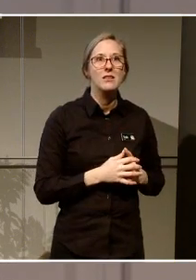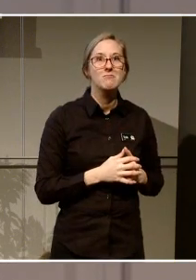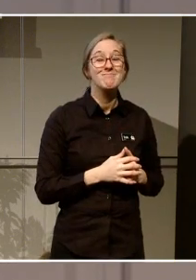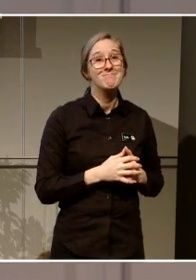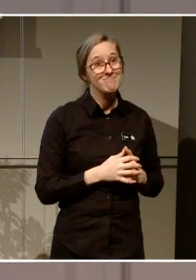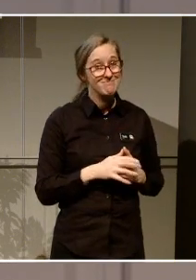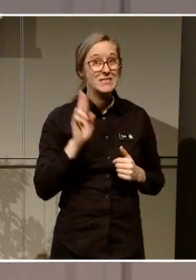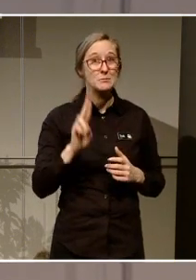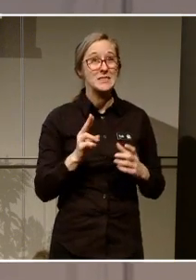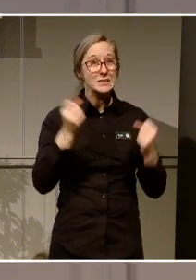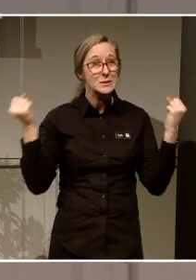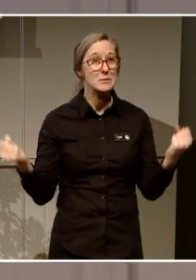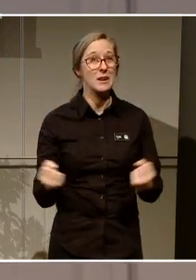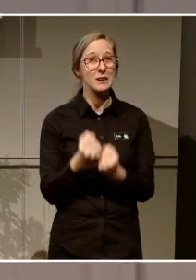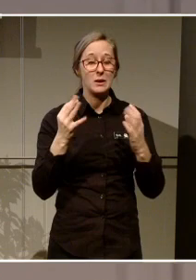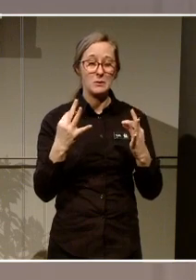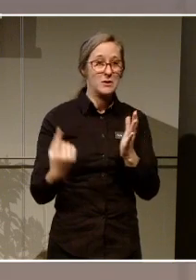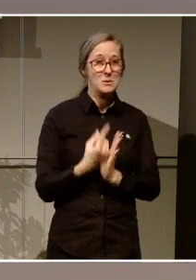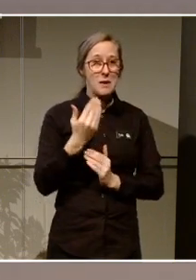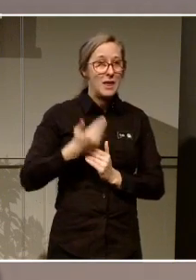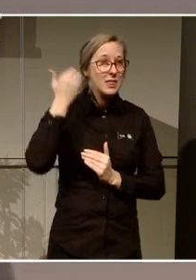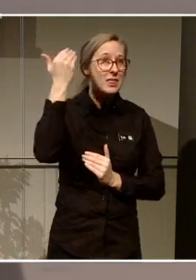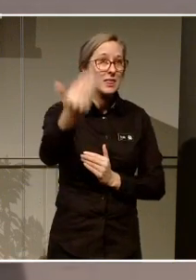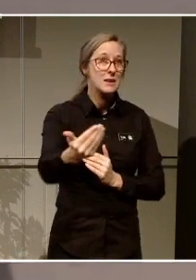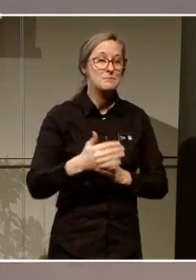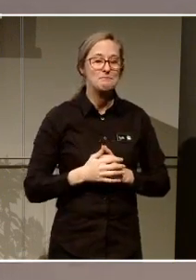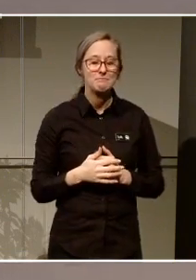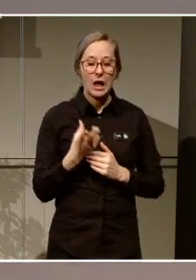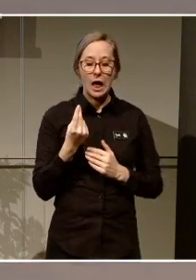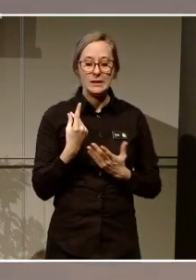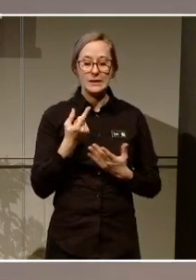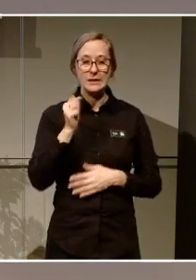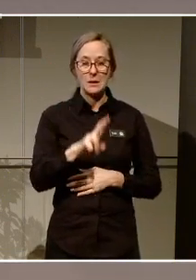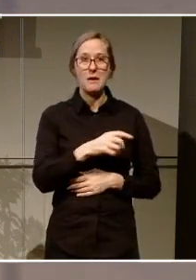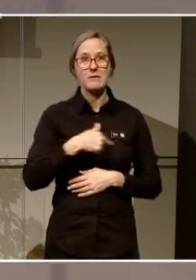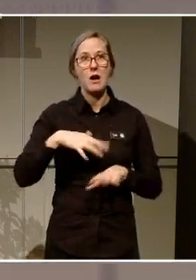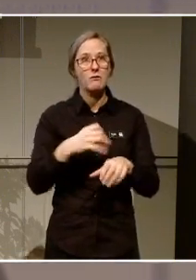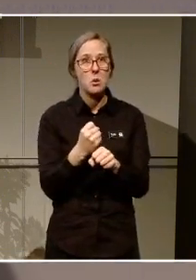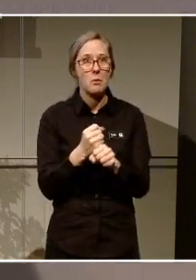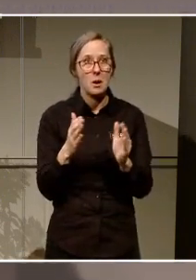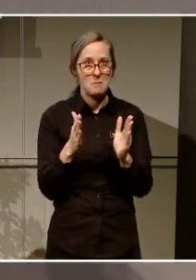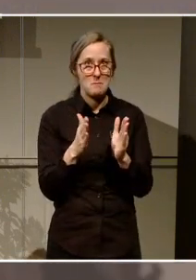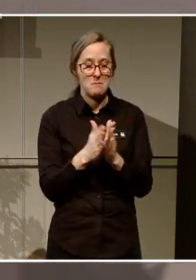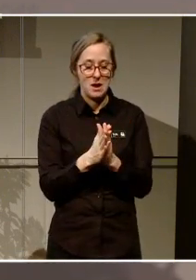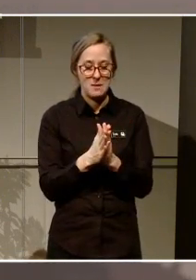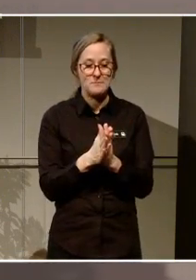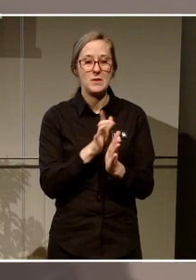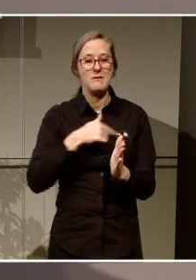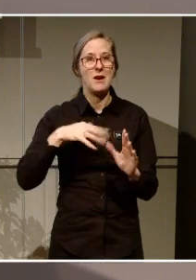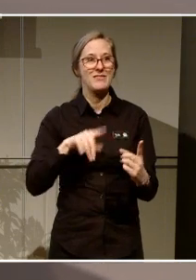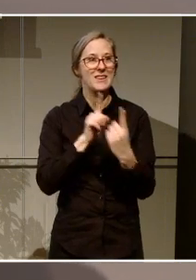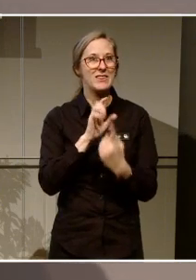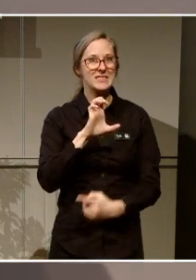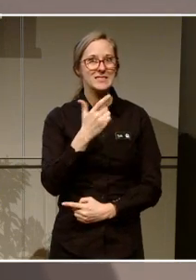Det är spännande utmaningar vad vi kommer göra framöver. Ett annat exempel vi har jobbat med som också är väldigt spännande är att vi har träffat